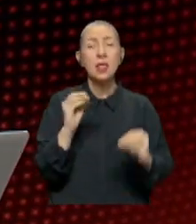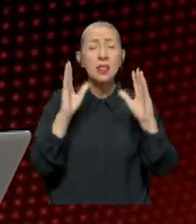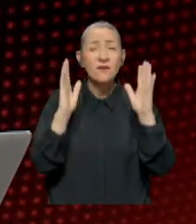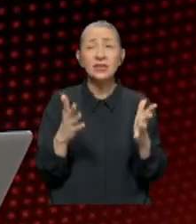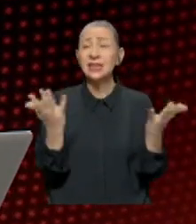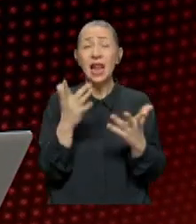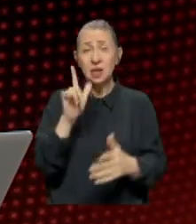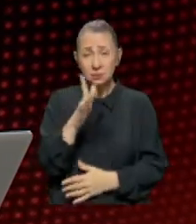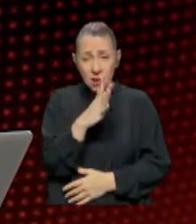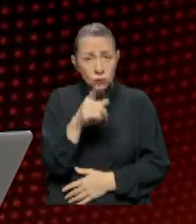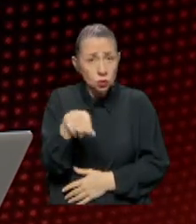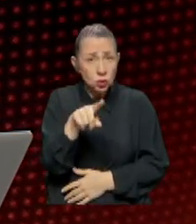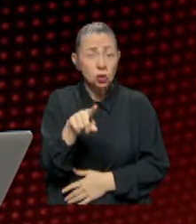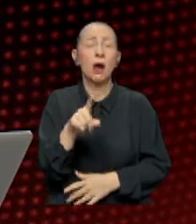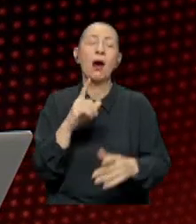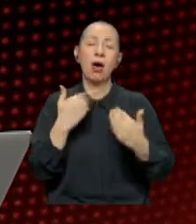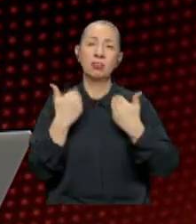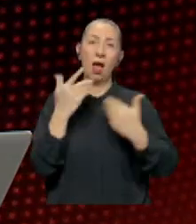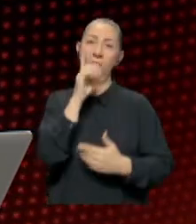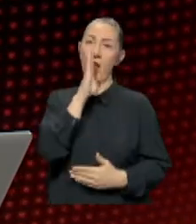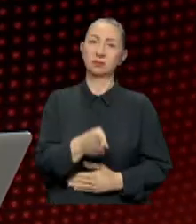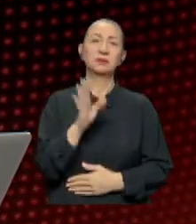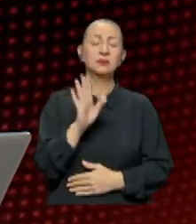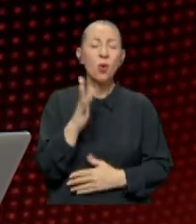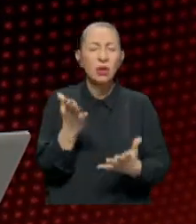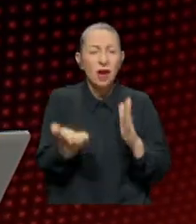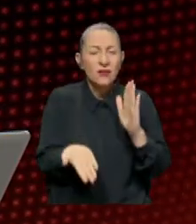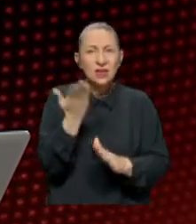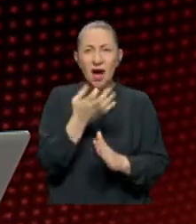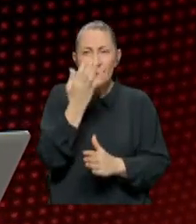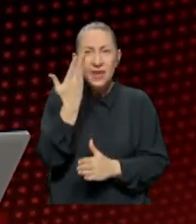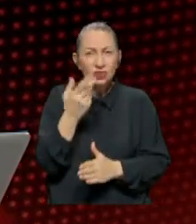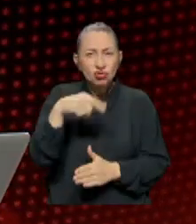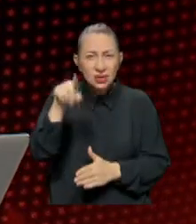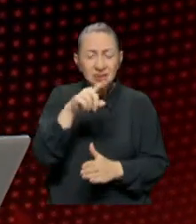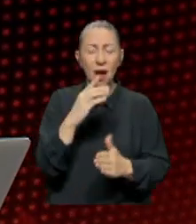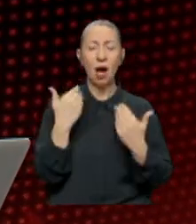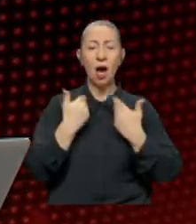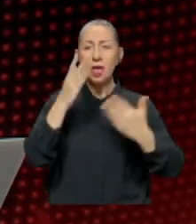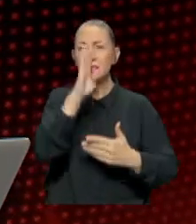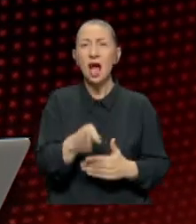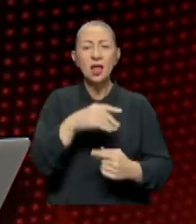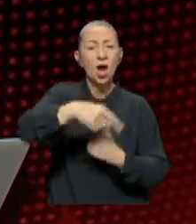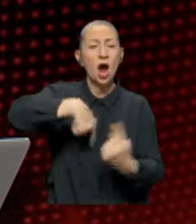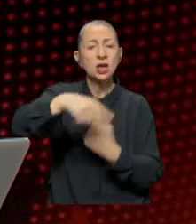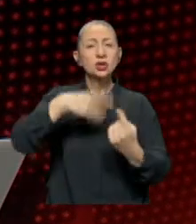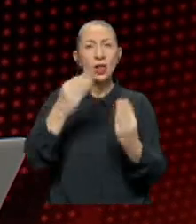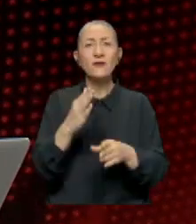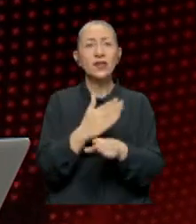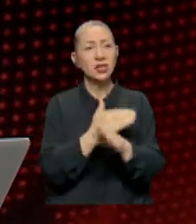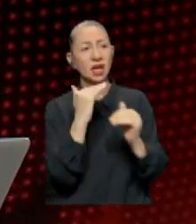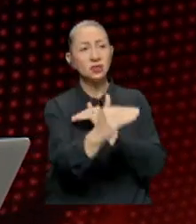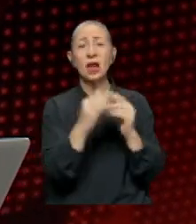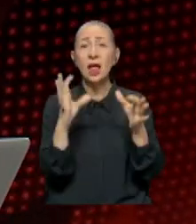çok da ne lazım biliyor musunuz? Adalet. O kadar fazla haber izleyeceksiniz ki adalet arayışında olan vatandaşlarla